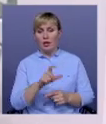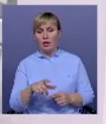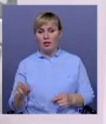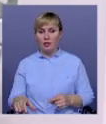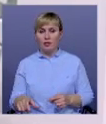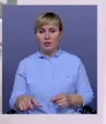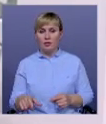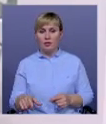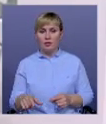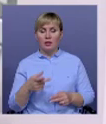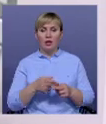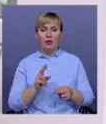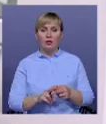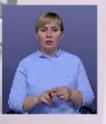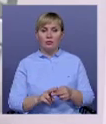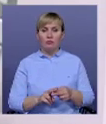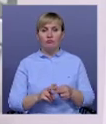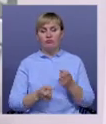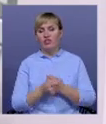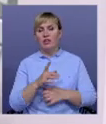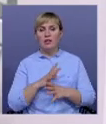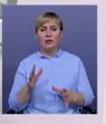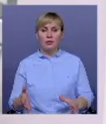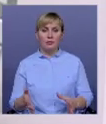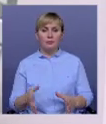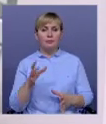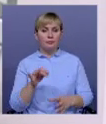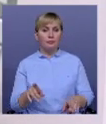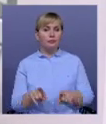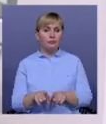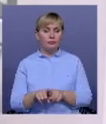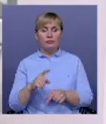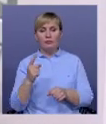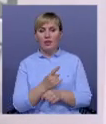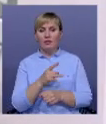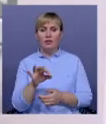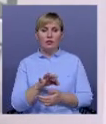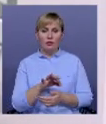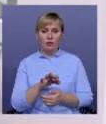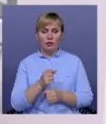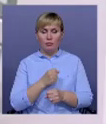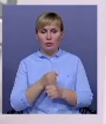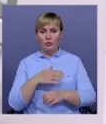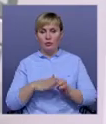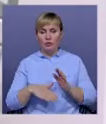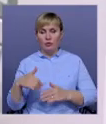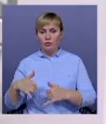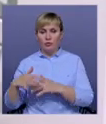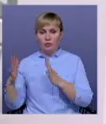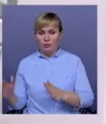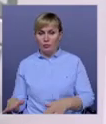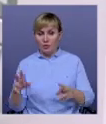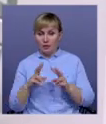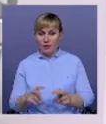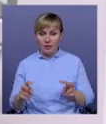симптомами катаральных явлений не было выявлено. Тем не менее, первичную сразу обработку в ручном кладе провели,